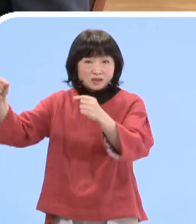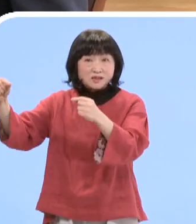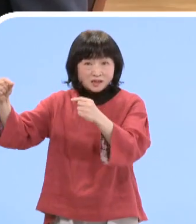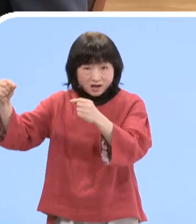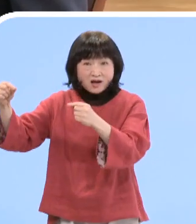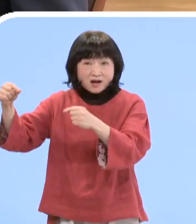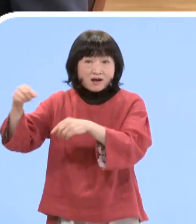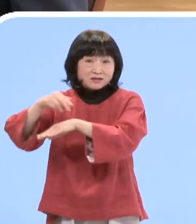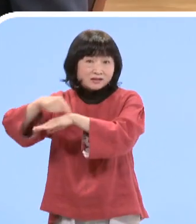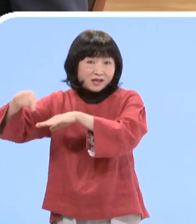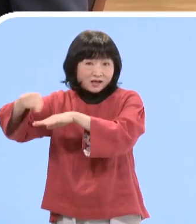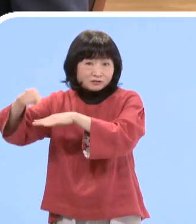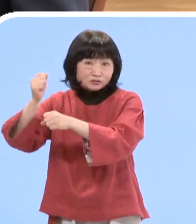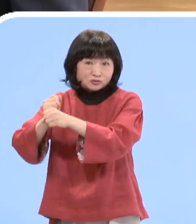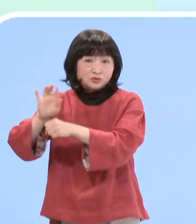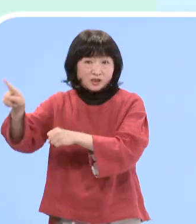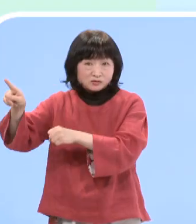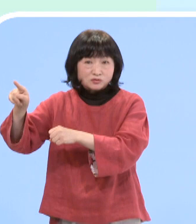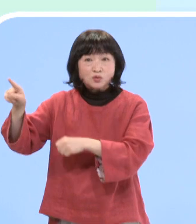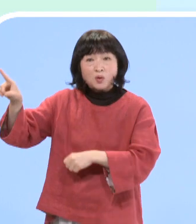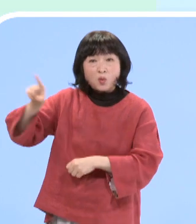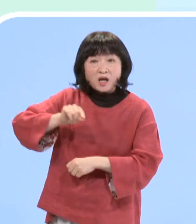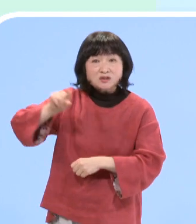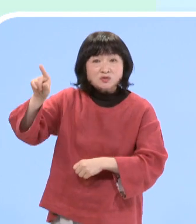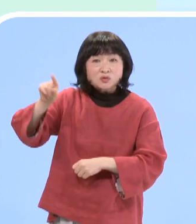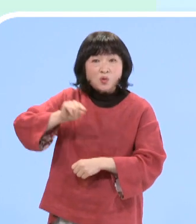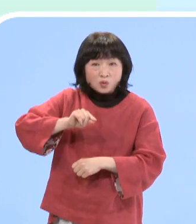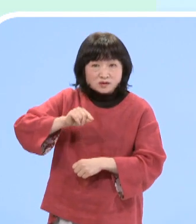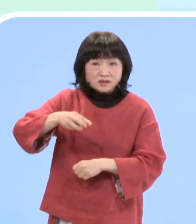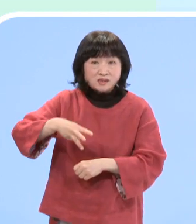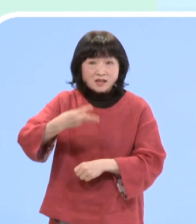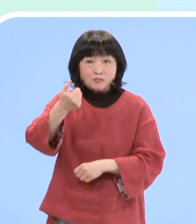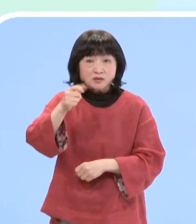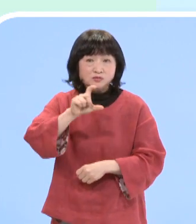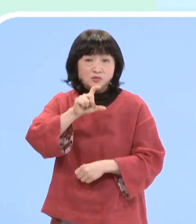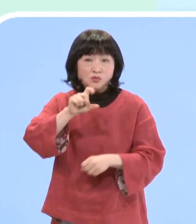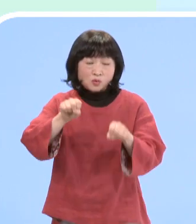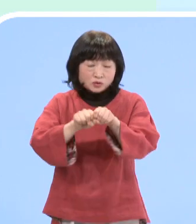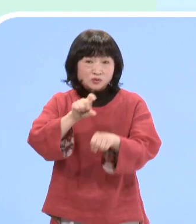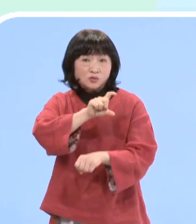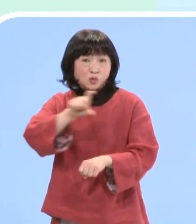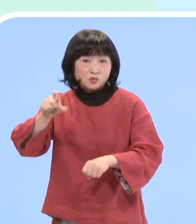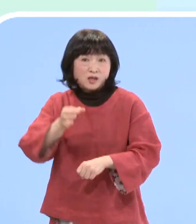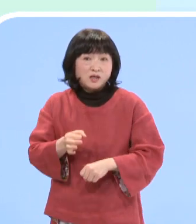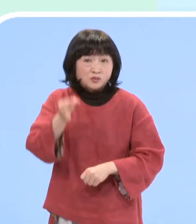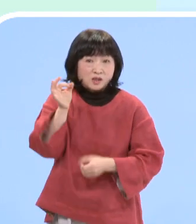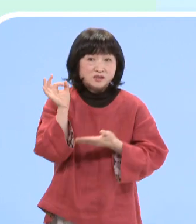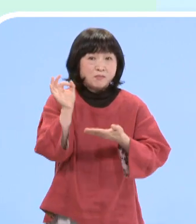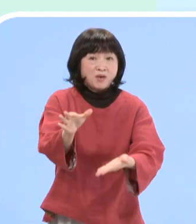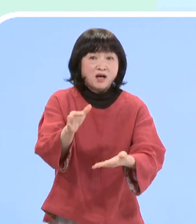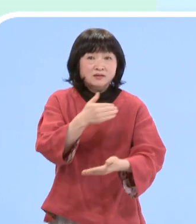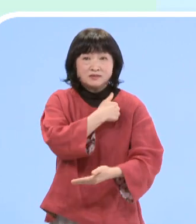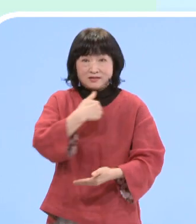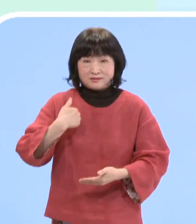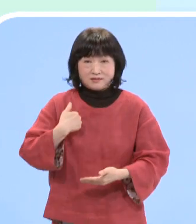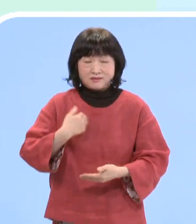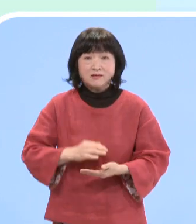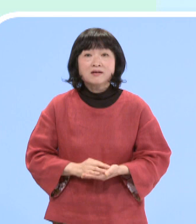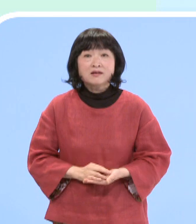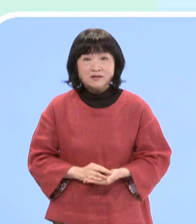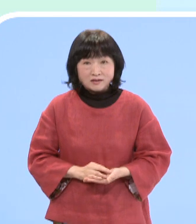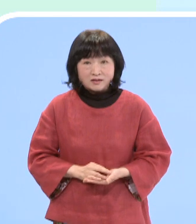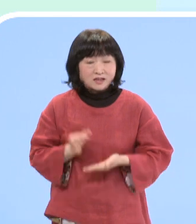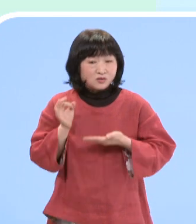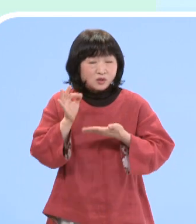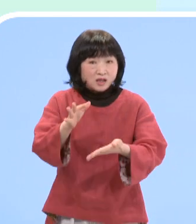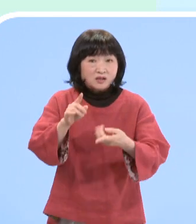ましたので、それを活用してですね、約350億ほど増やすことができました。で、そのために投